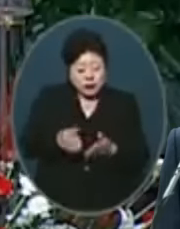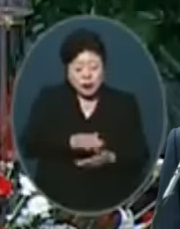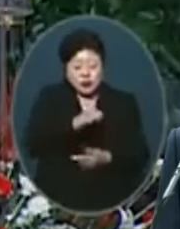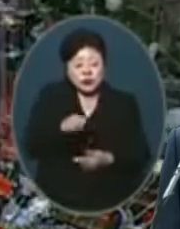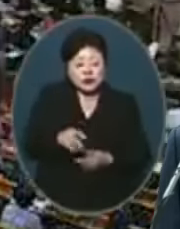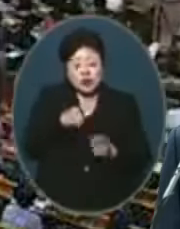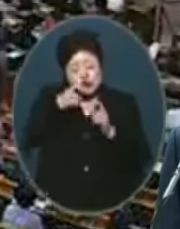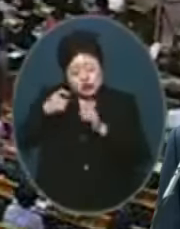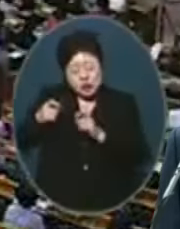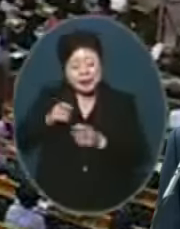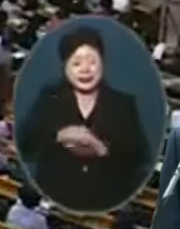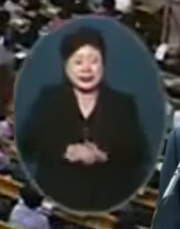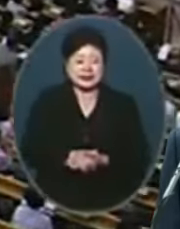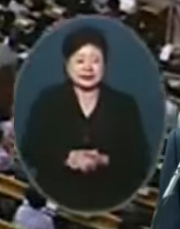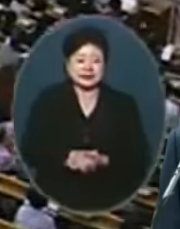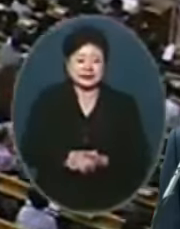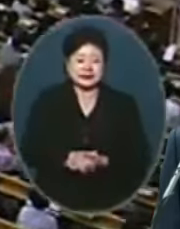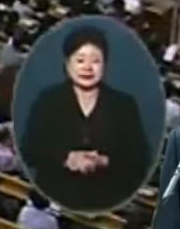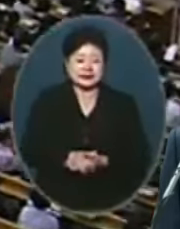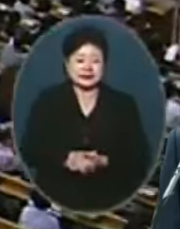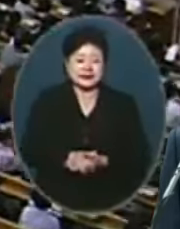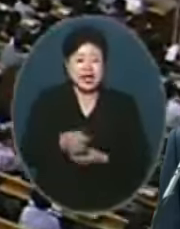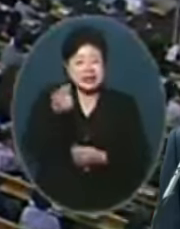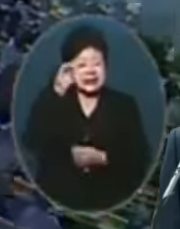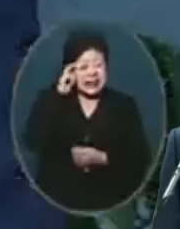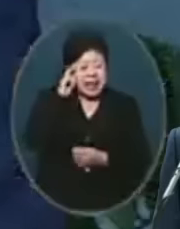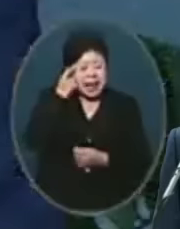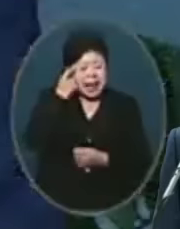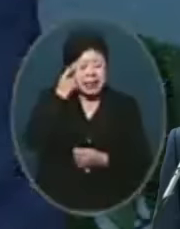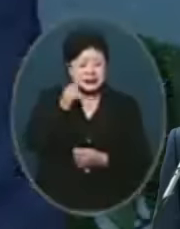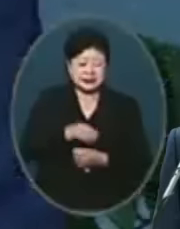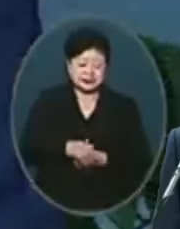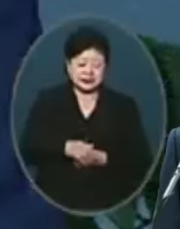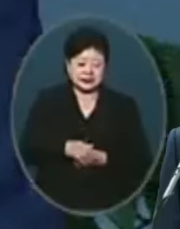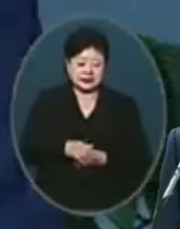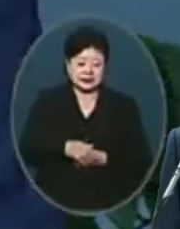우리를 미혹하는 것입니다. 우리 생각에